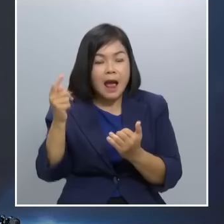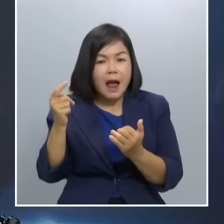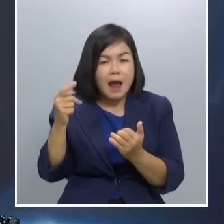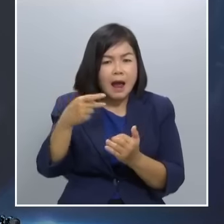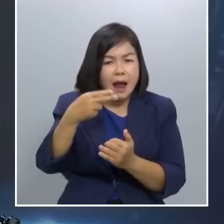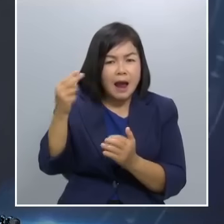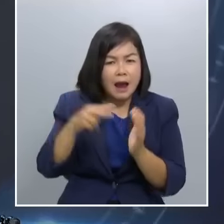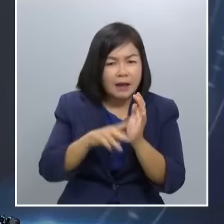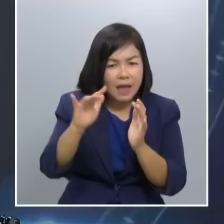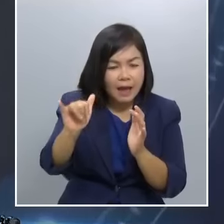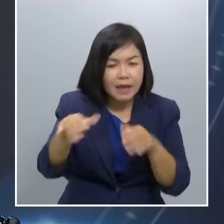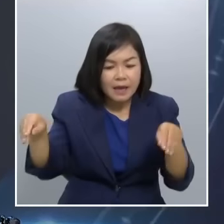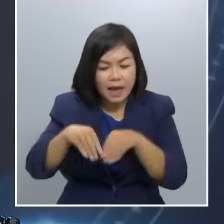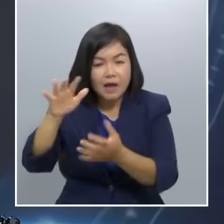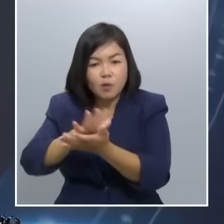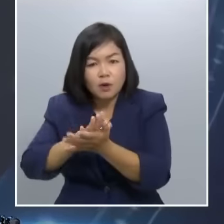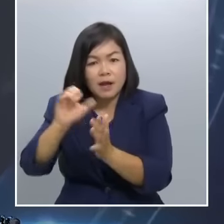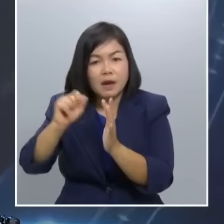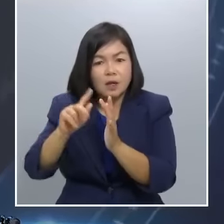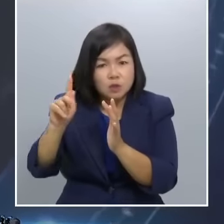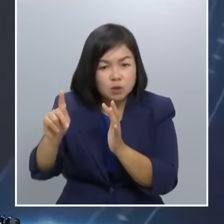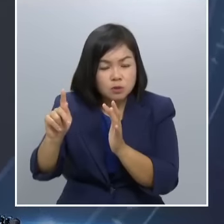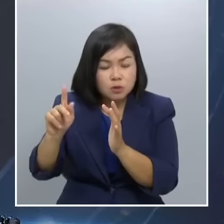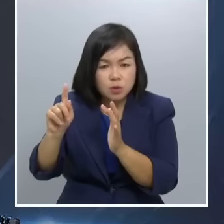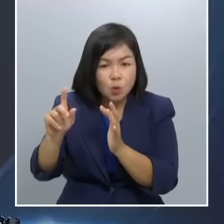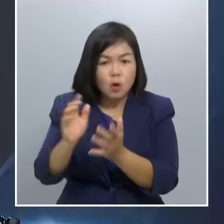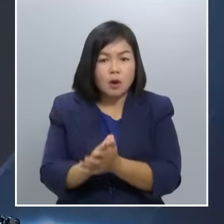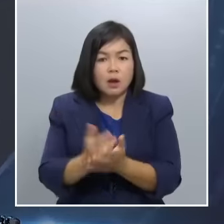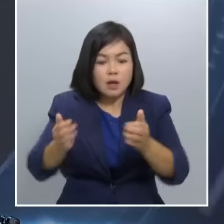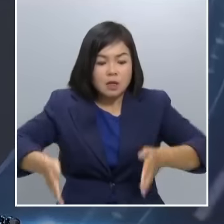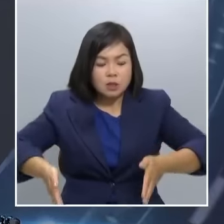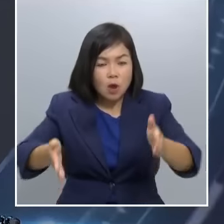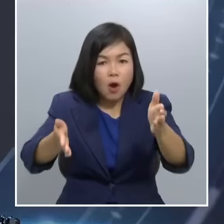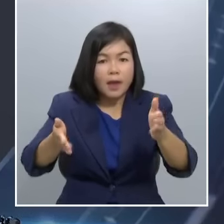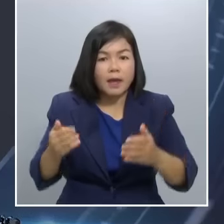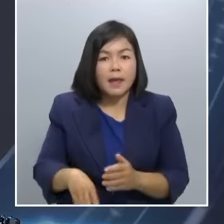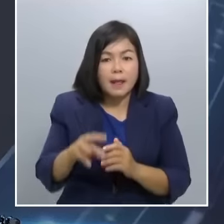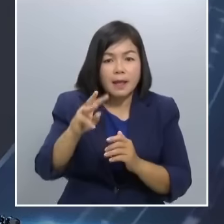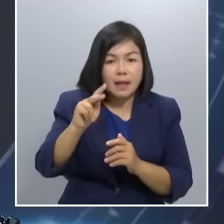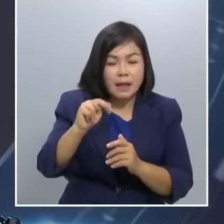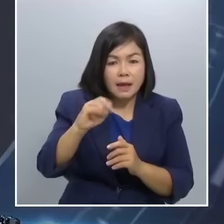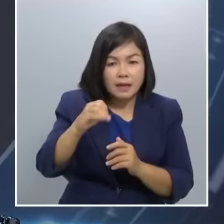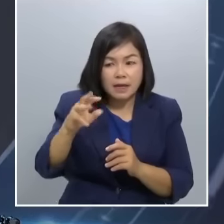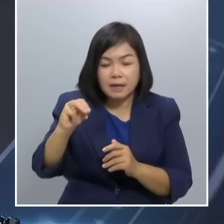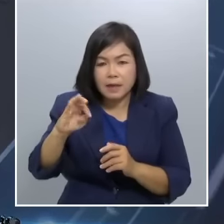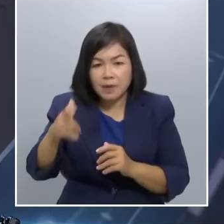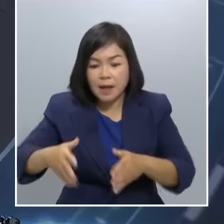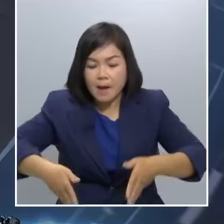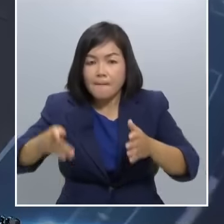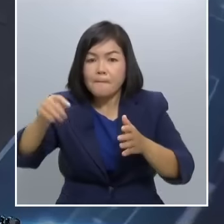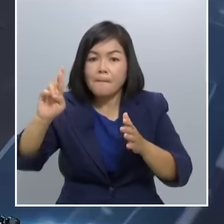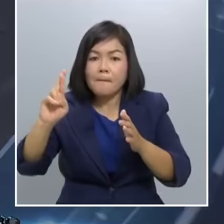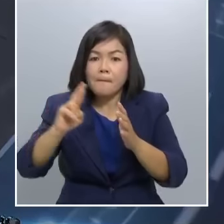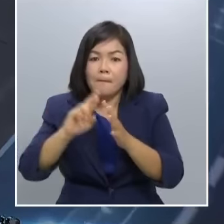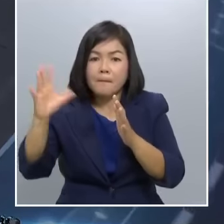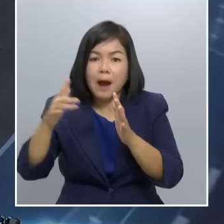สุขจวิทยาซอยไทยราช 2นะครับซอยสามวา 1ซอยสามวา 11/1ซอยนิมิตใหม่ 9ซอยประชาร่วมใจ 19ซอย